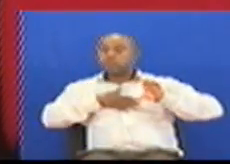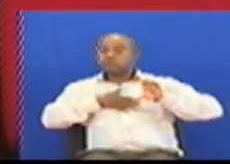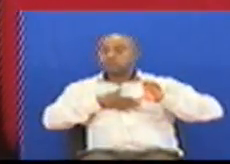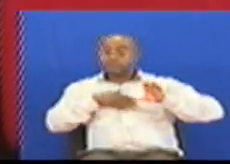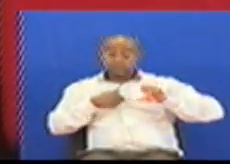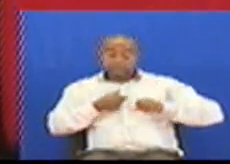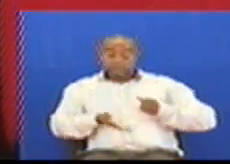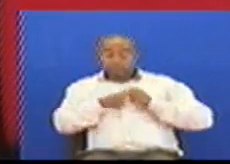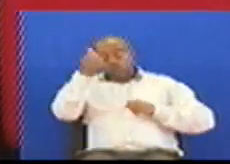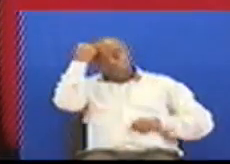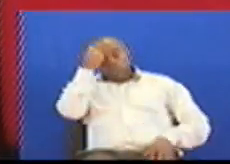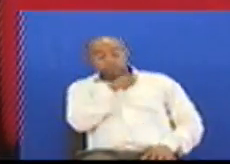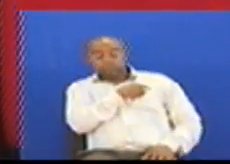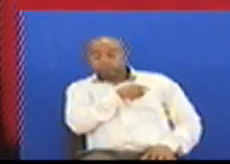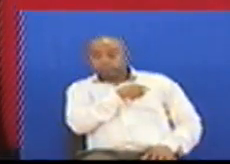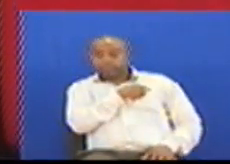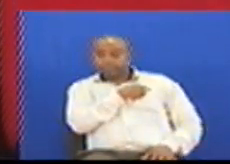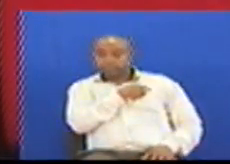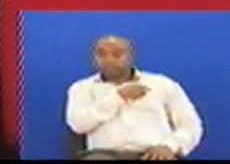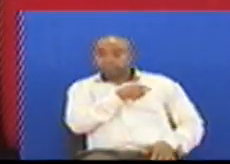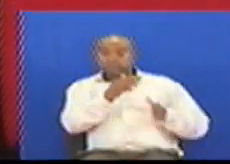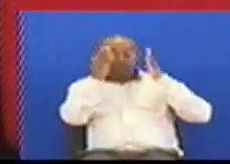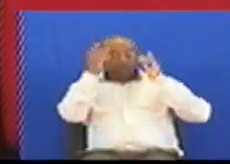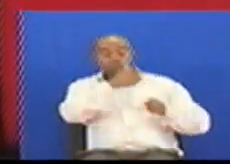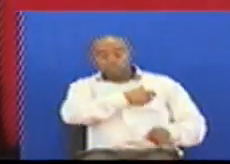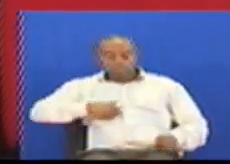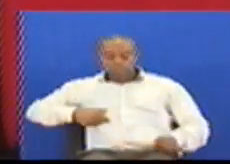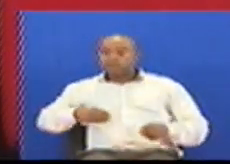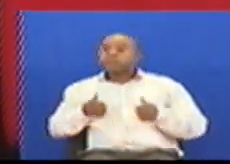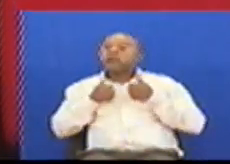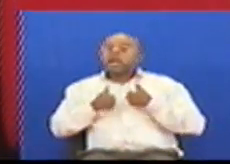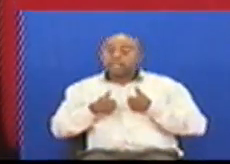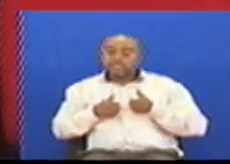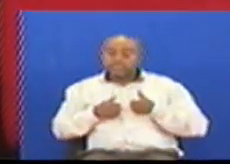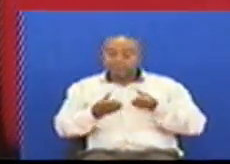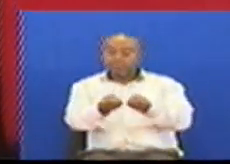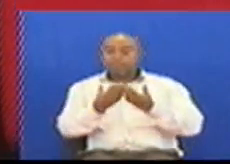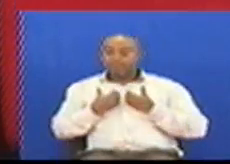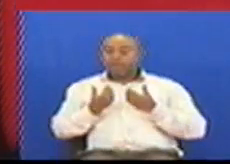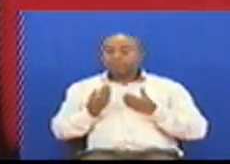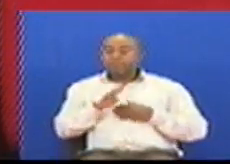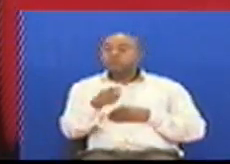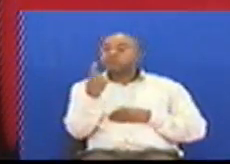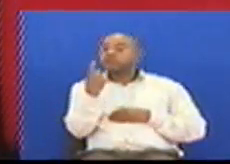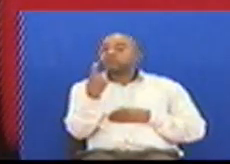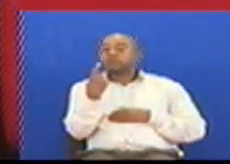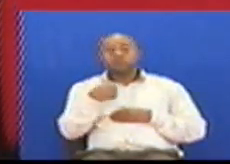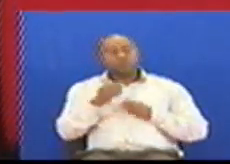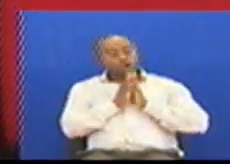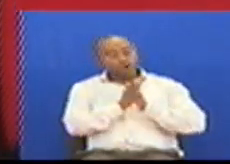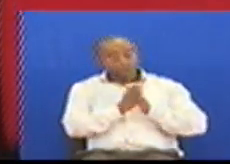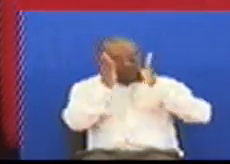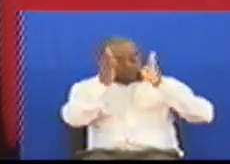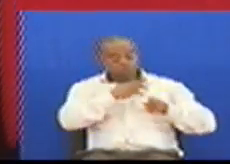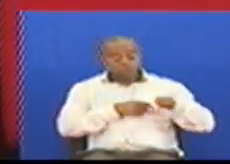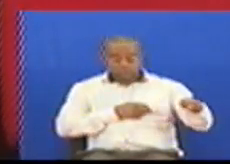kumbukumbu kwenye eneo lile mheshimiwa rais aliahidi kutupa bilioni 1 kumalizia lile jengo, na muomba